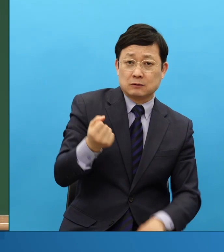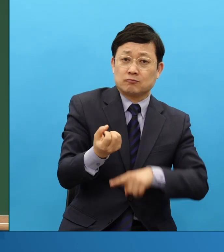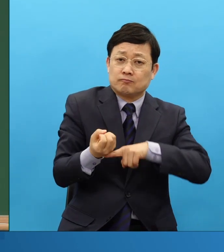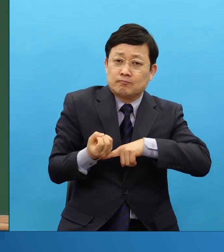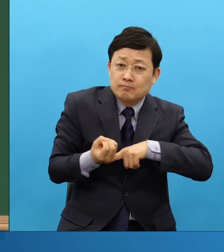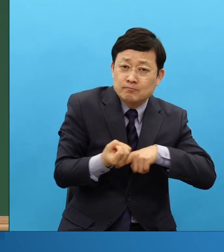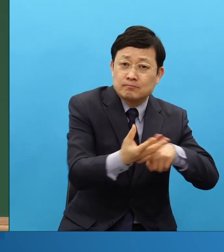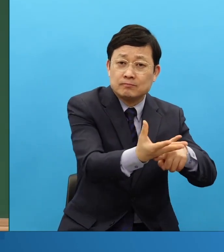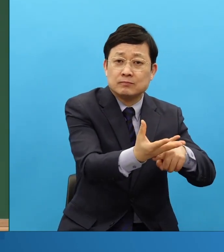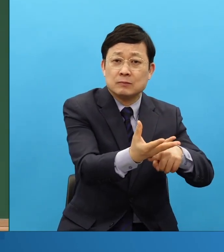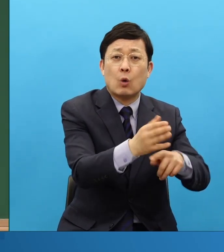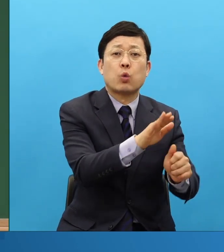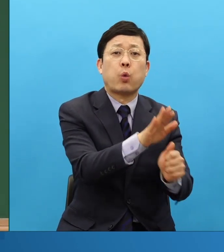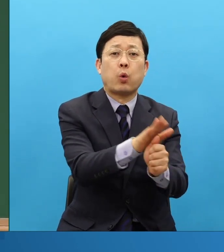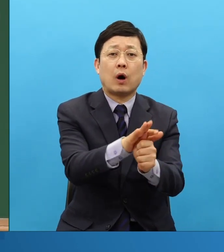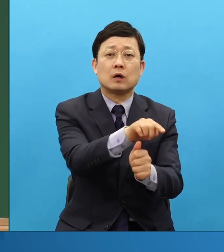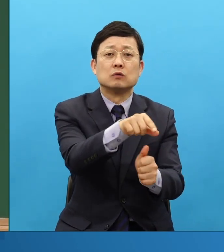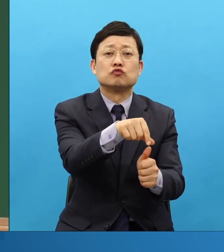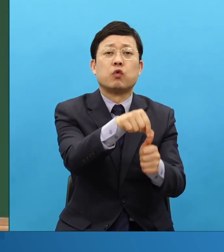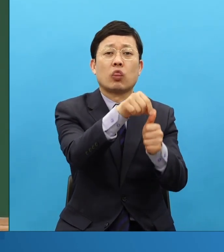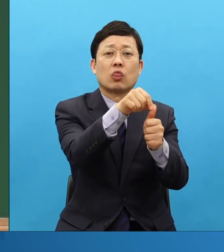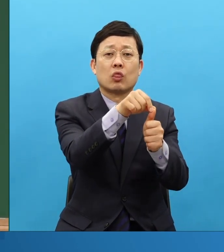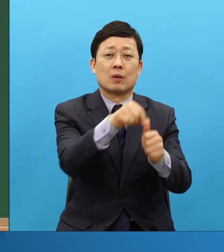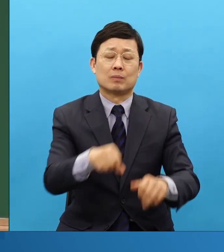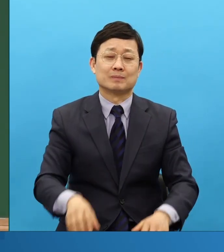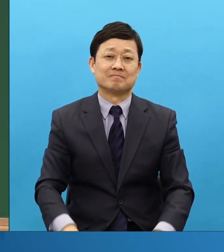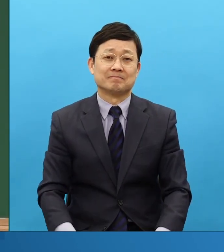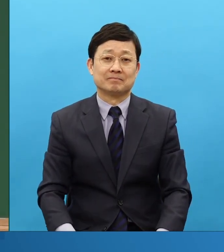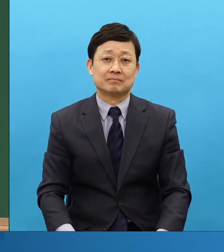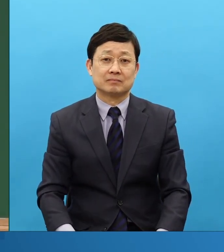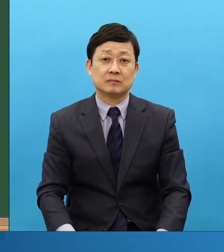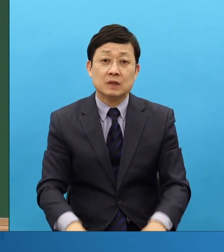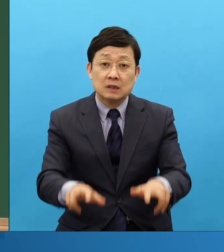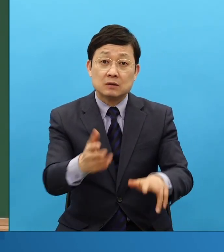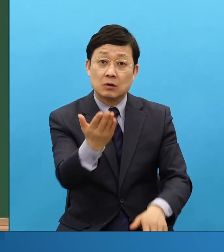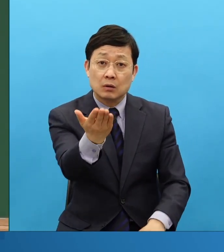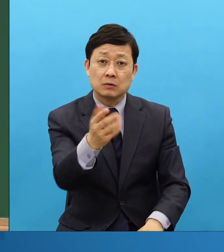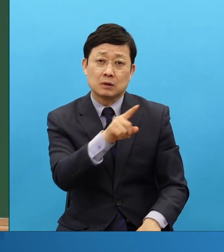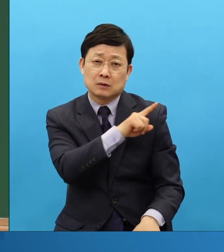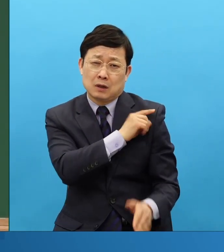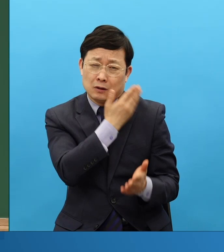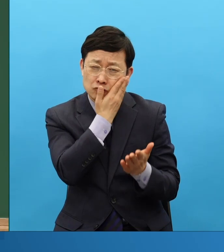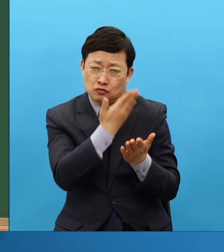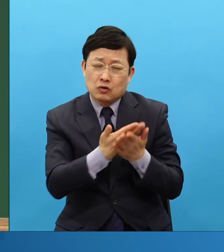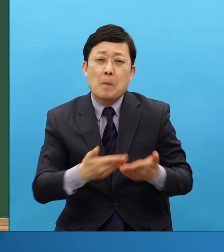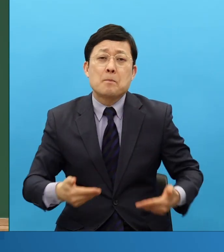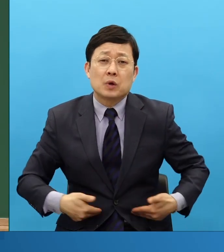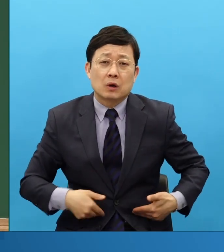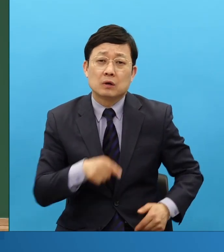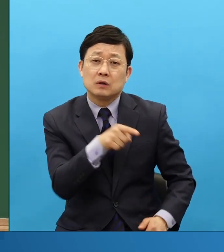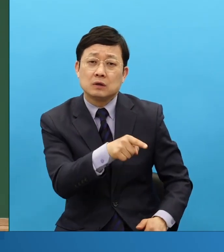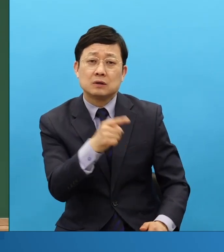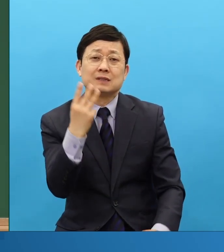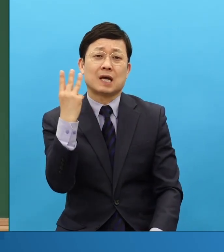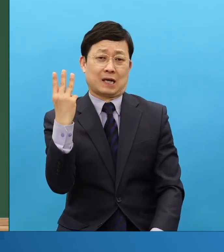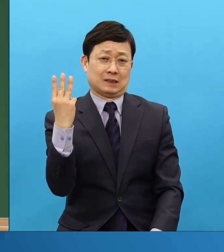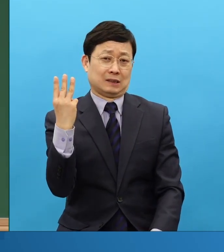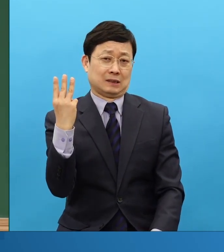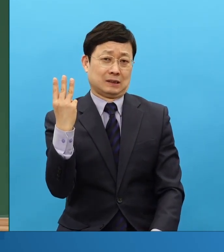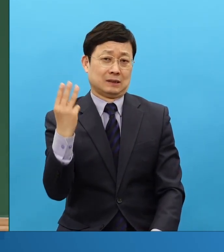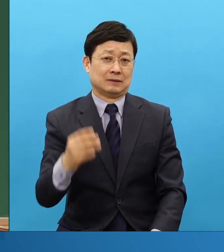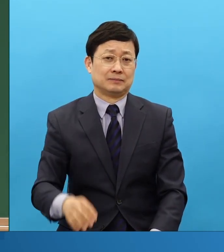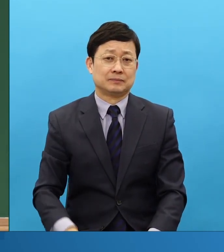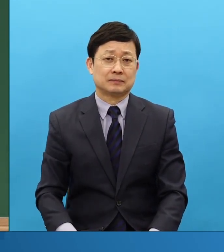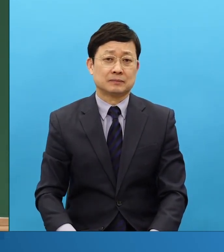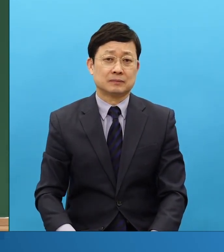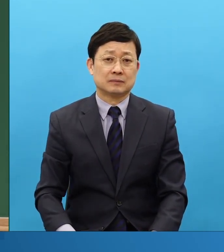of the Old Testament gave and shared this evidence. 여러분에게 지금 굉장히 필요한 겁니다. And this is something that you truly need. 내가 이